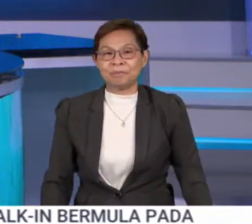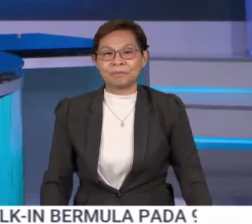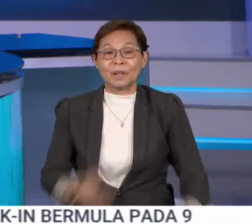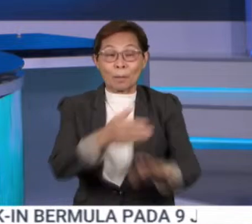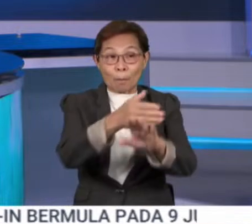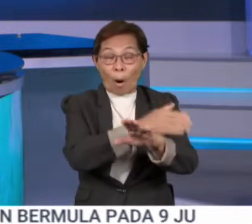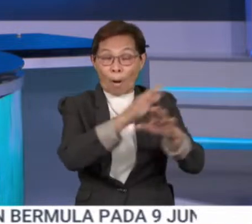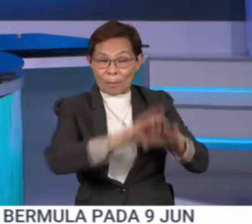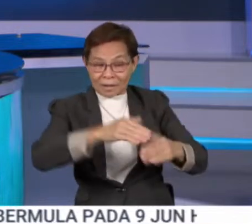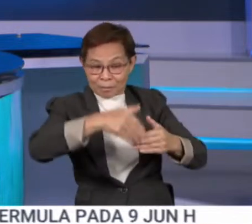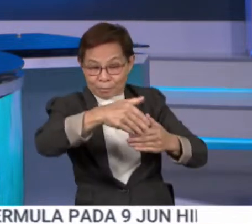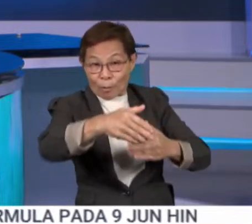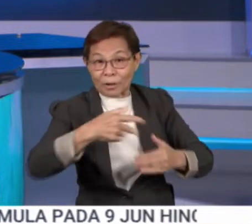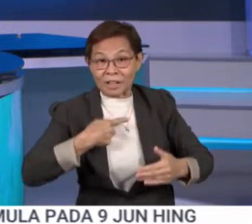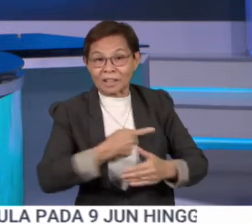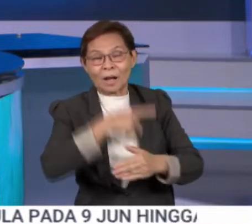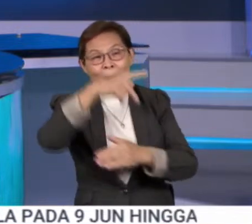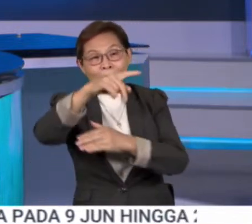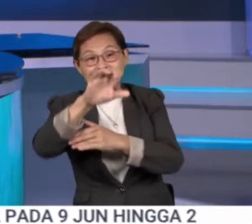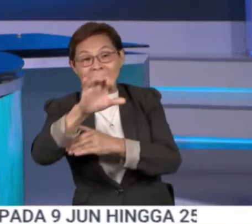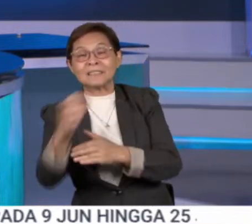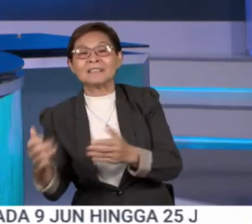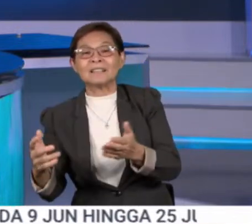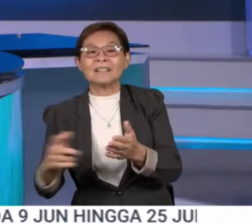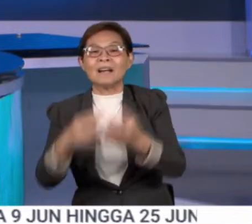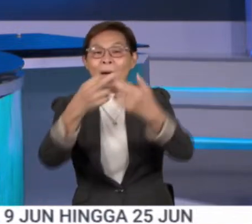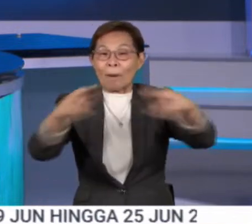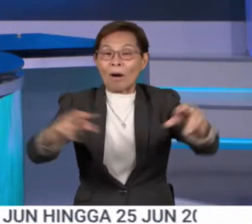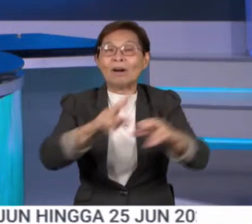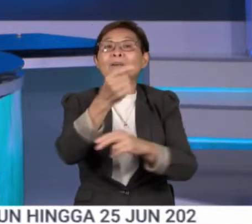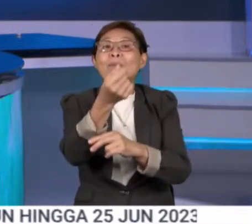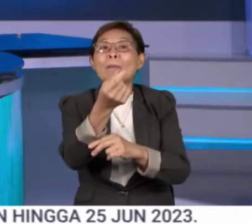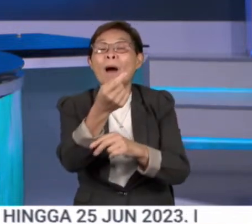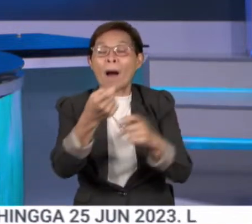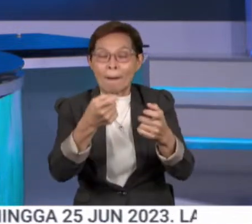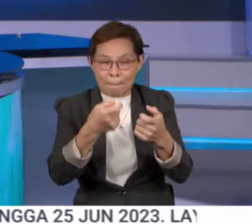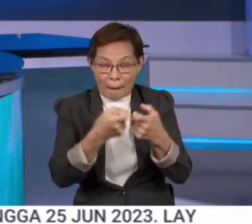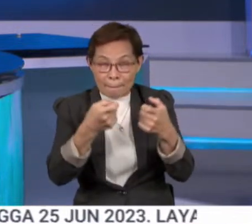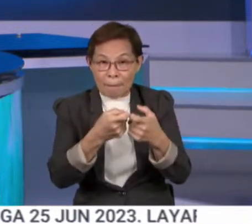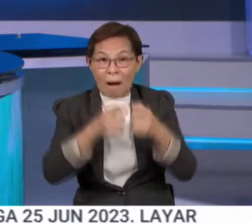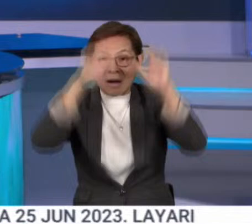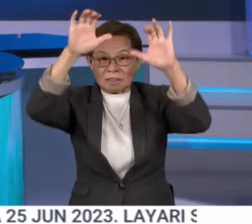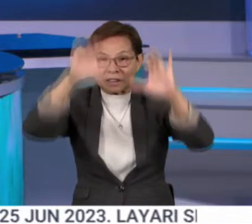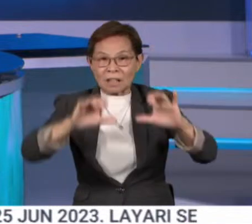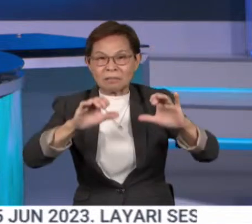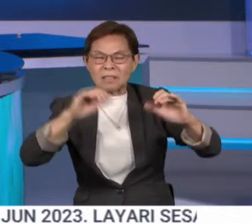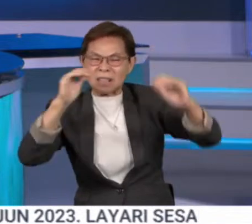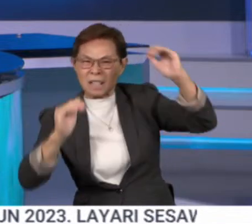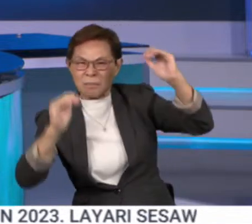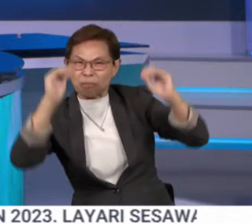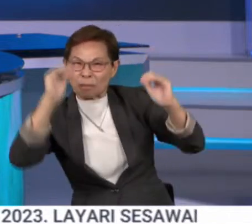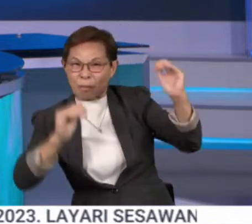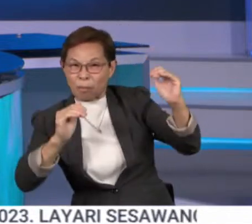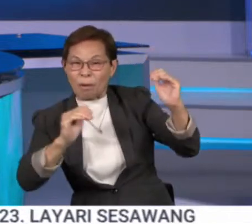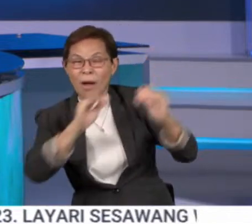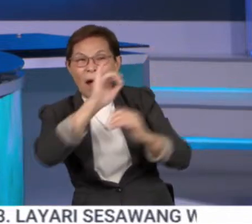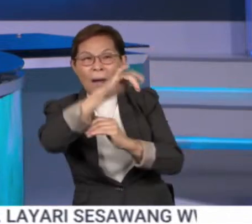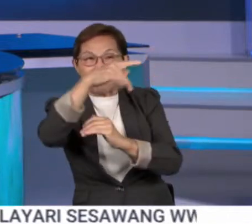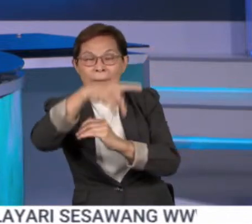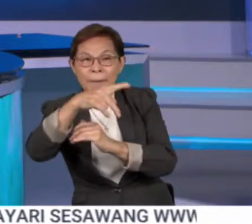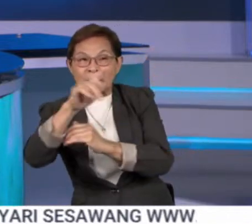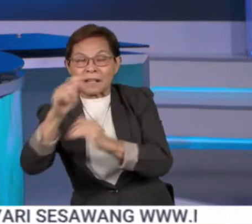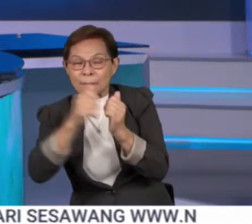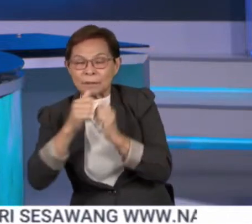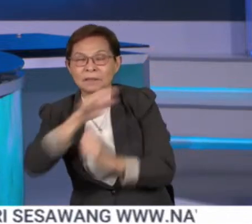Sebelum ke berita seterusnya, ikuti sidang media berkenaan pelancaran tarif elektrik di bawah mekanisme Imbalance Cost Pass-Through ICPT